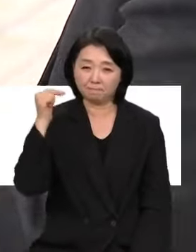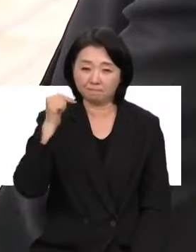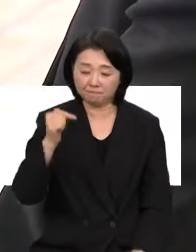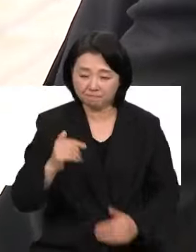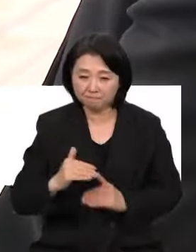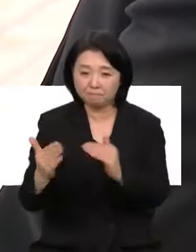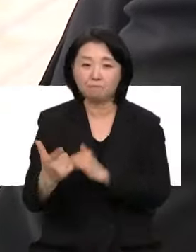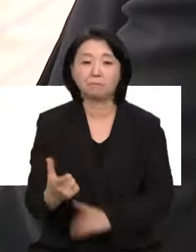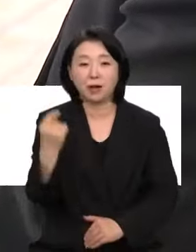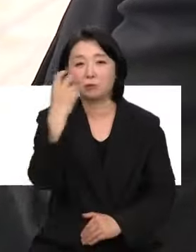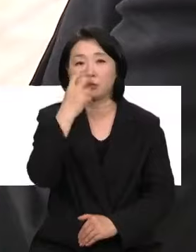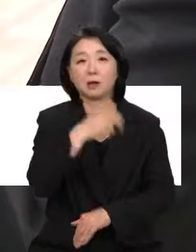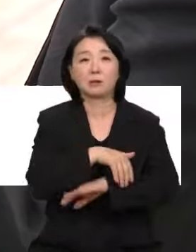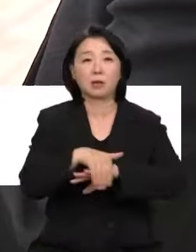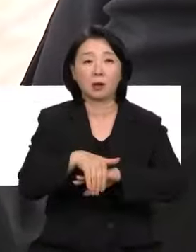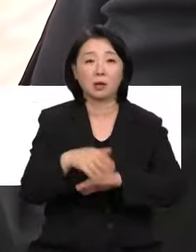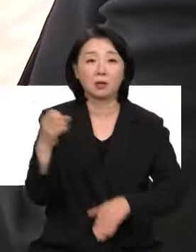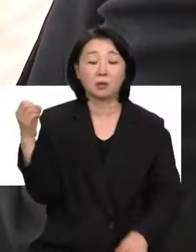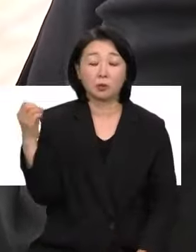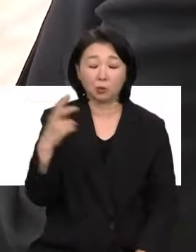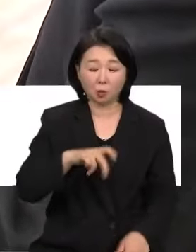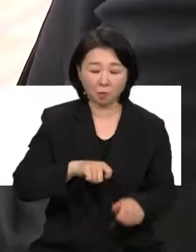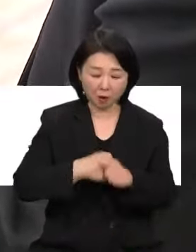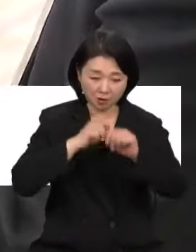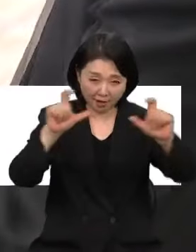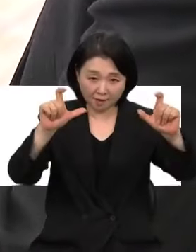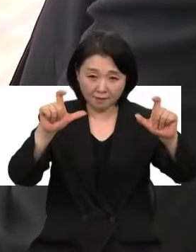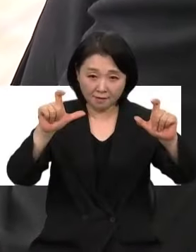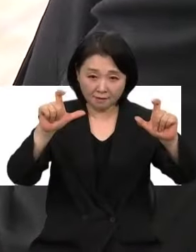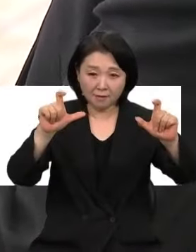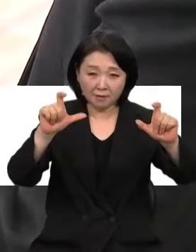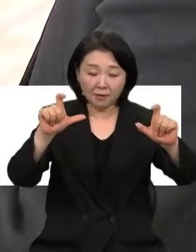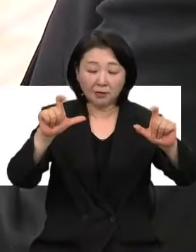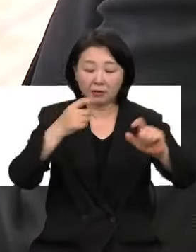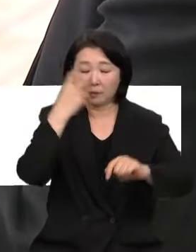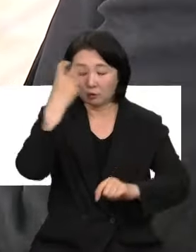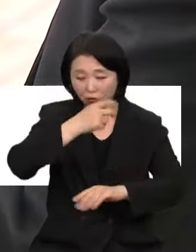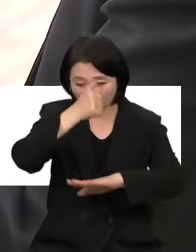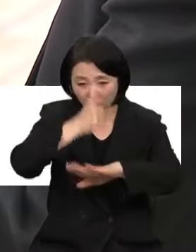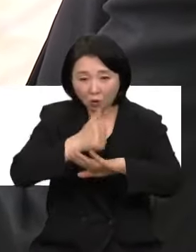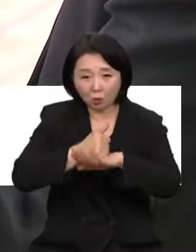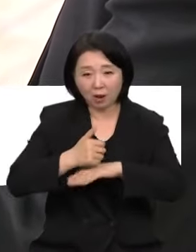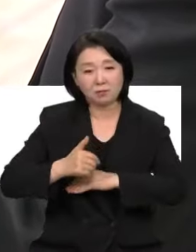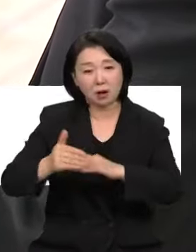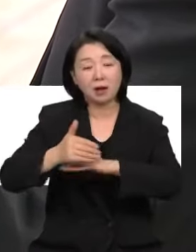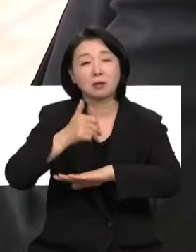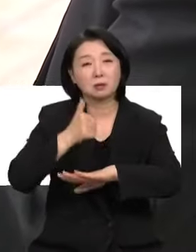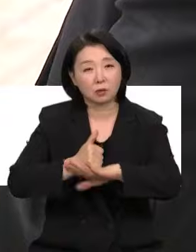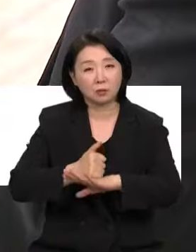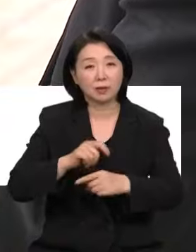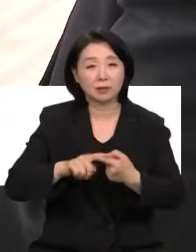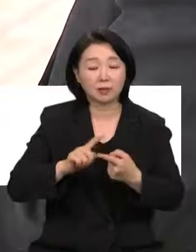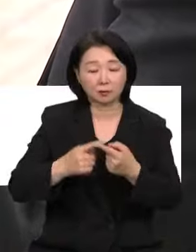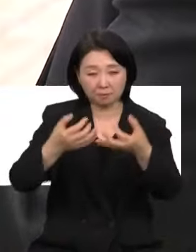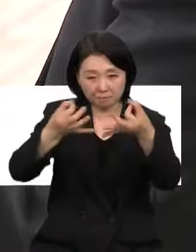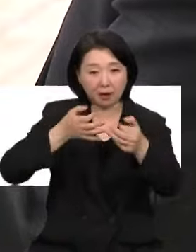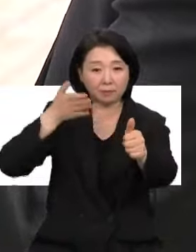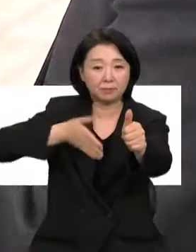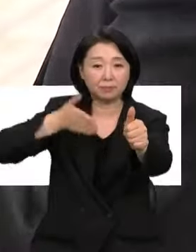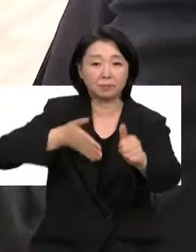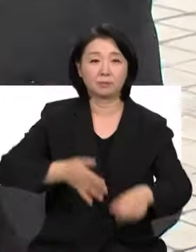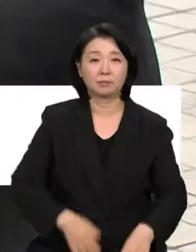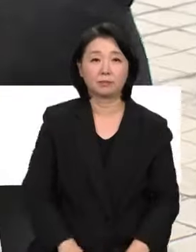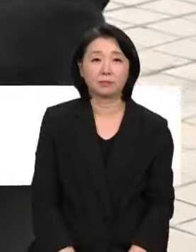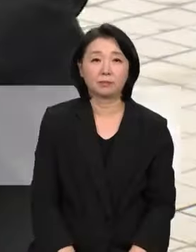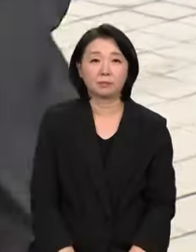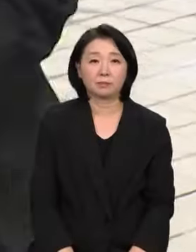엄정하게 수사하고 또 처분할 것이기 때문에 수사 경과와 수사 결과를 지켜봐 주시기를